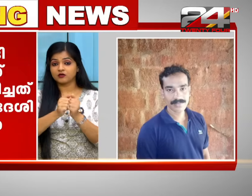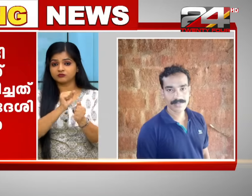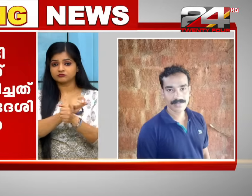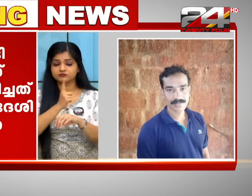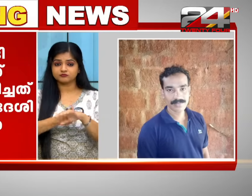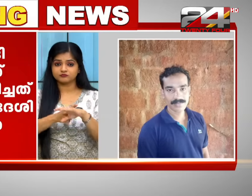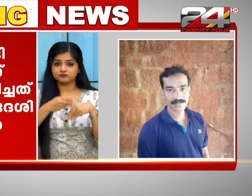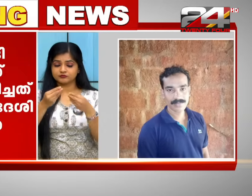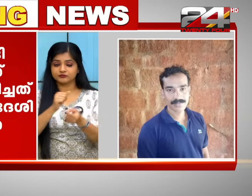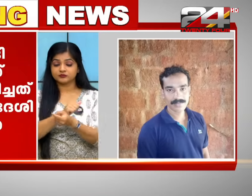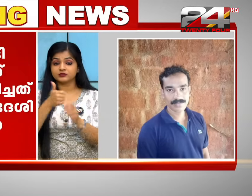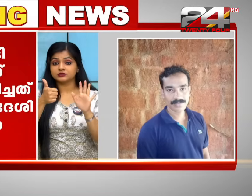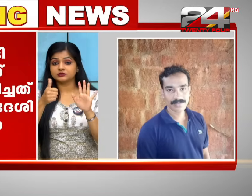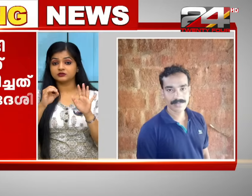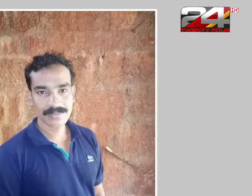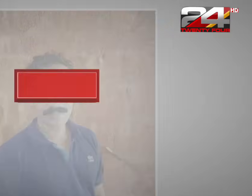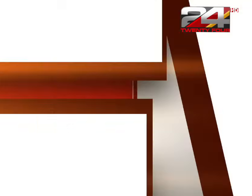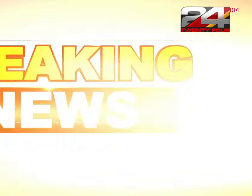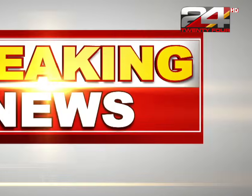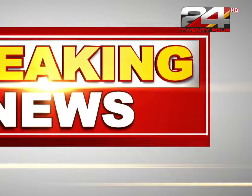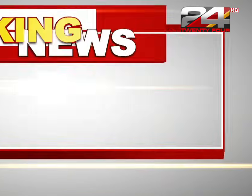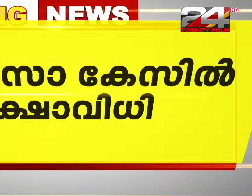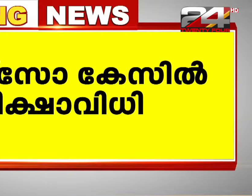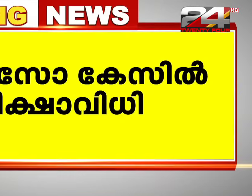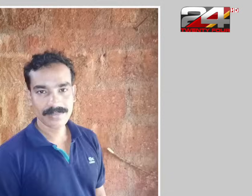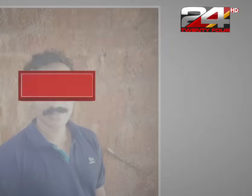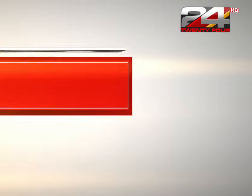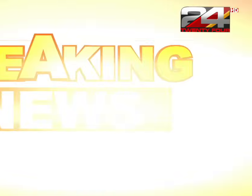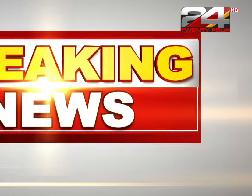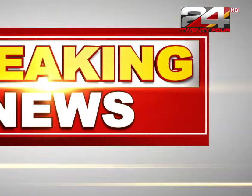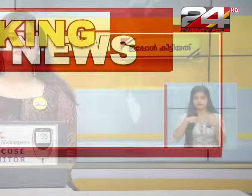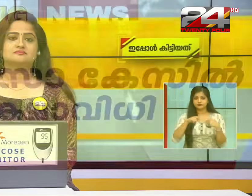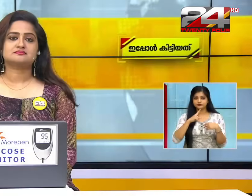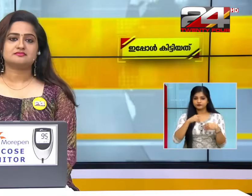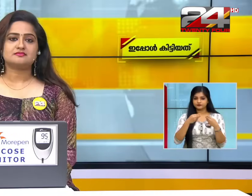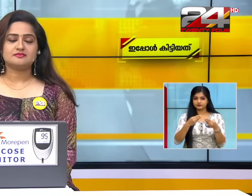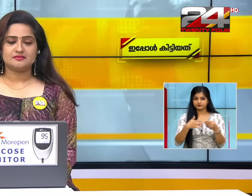പ്രതി 60,000 രൂപ പിഴയടക്കാനും കോടതി വിധിച്ചിട്ടുണ്ട്. പ്രവിധ. ശരി അഭിജിത്ത്.